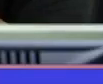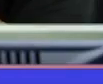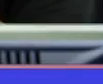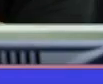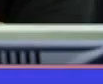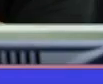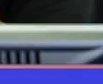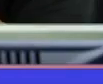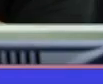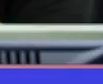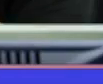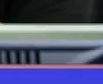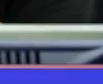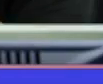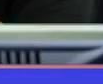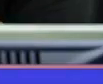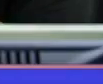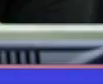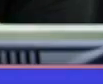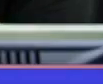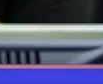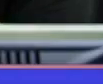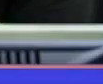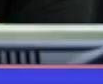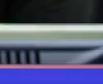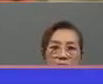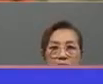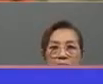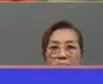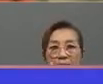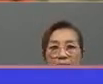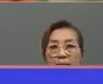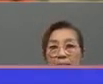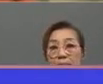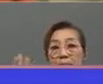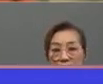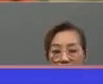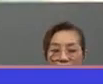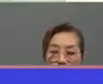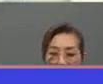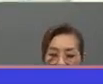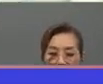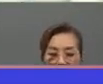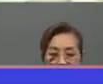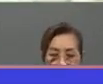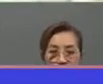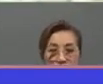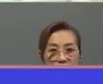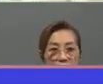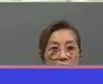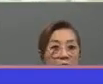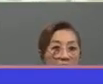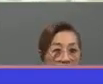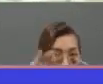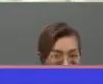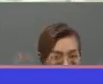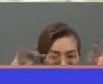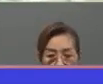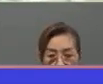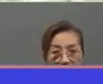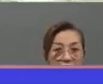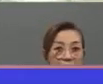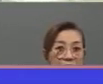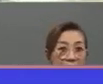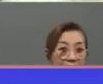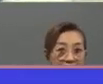อินทวงศ์สุวรรณคีรีนะครับท่านก็บอกนะครับว่าก่อนหน้านี้เนี่ยมติครมเมื่อวันที่ 28พฤศจิกายนปีที่แล้วถ้าเรายังจำกันได้อยู่เามีการอนุมัติ